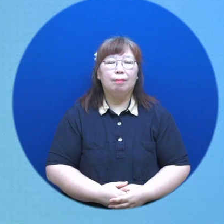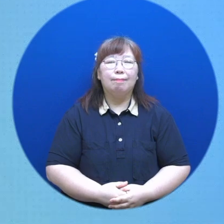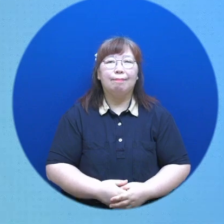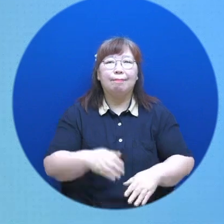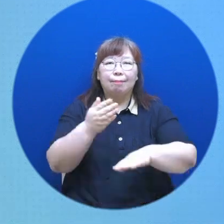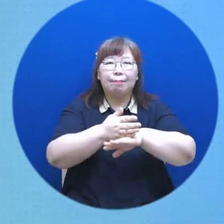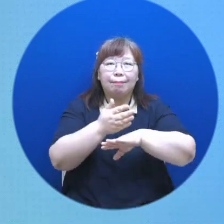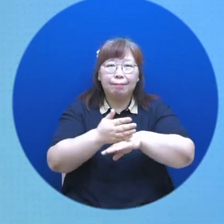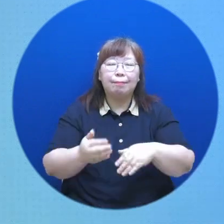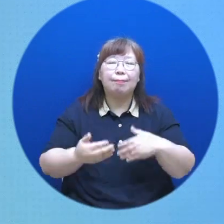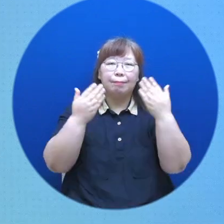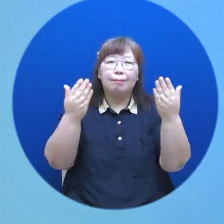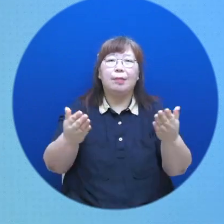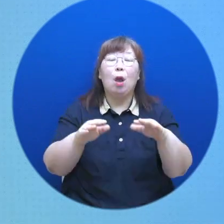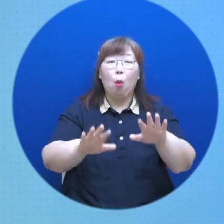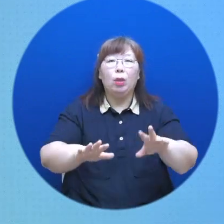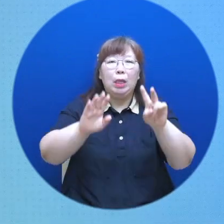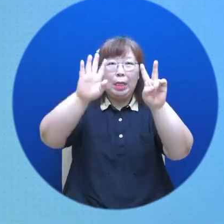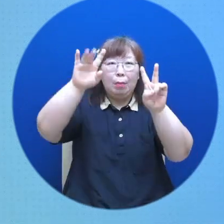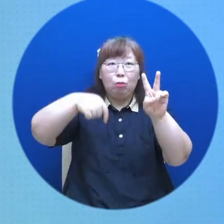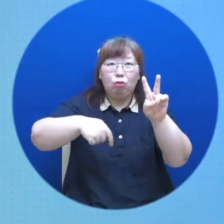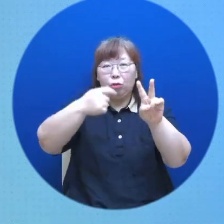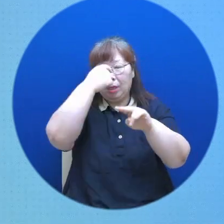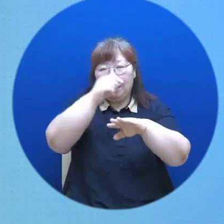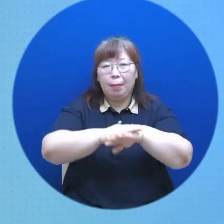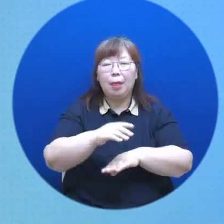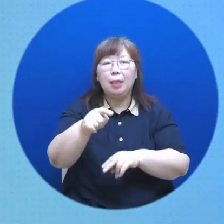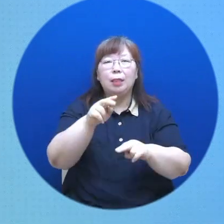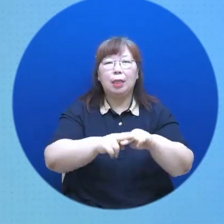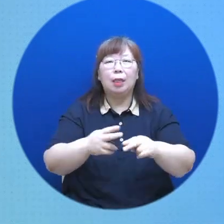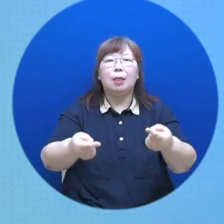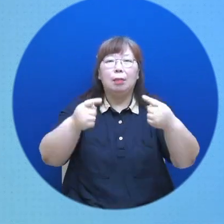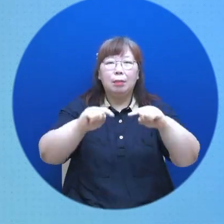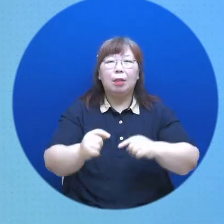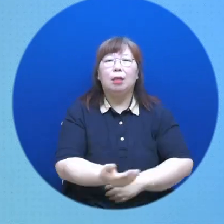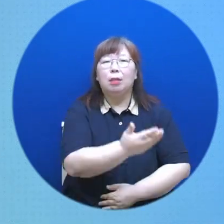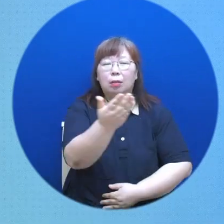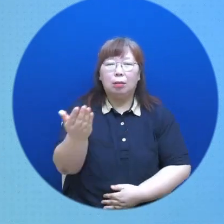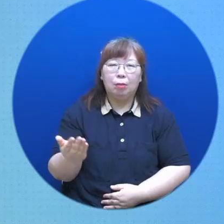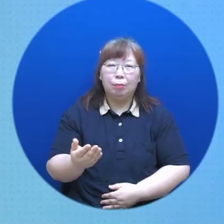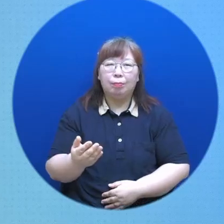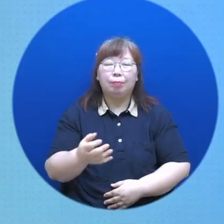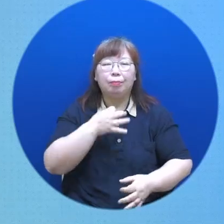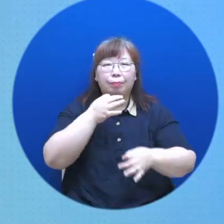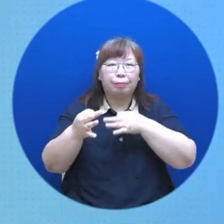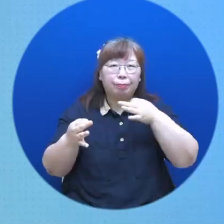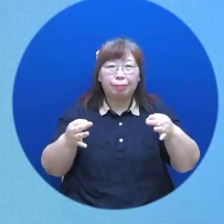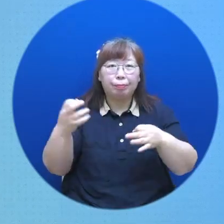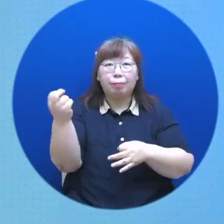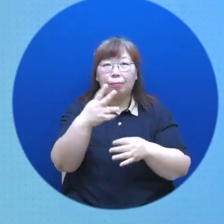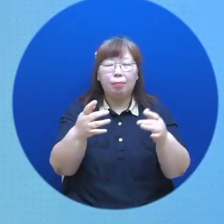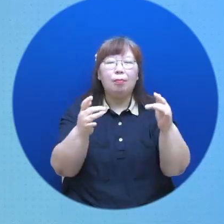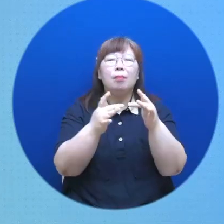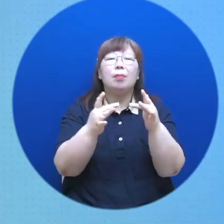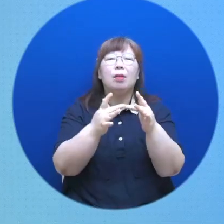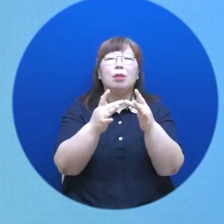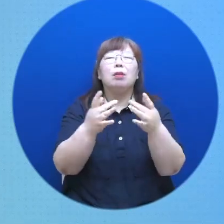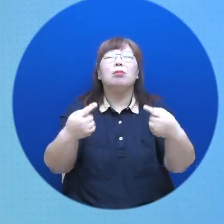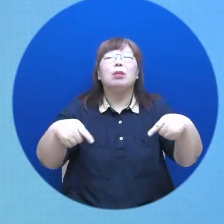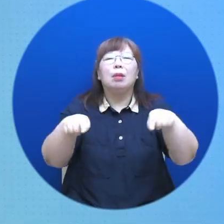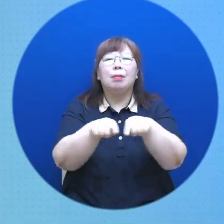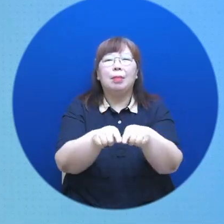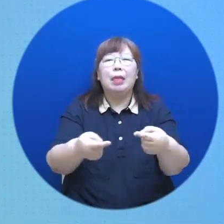네, 감사합니다. 오늘 주일 2부 예배 이 현장에 나오신 여러분들, 그리고 음성과 또 온라인으로 함께하는 모든